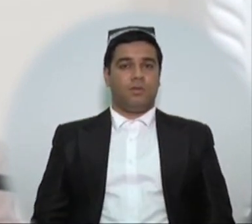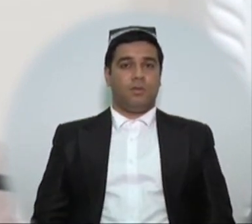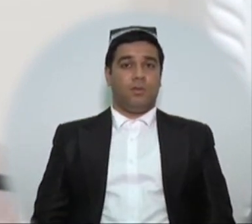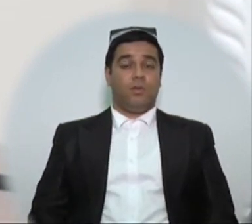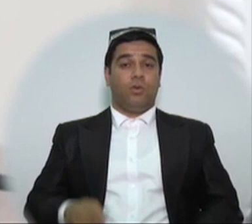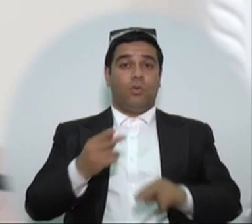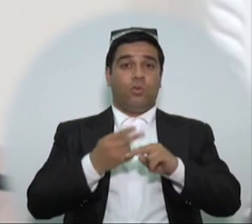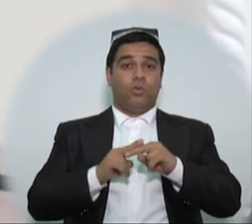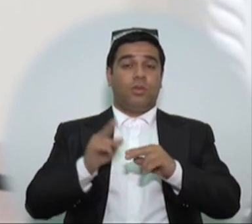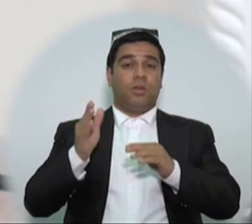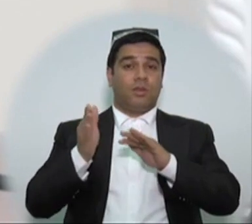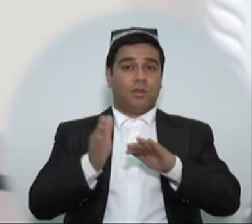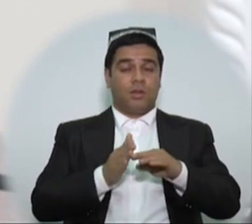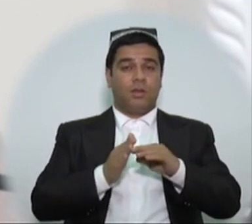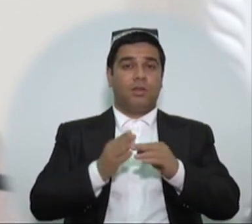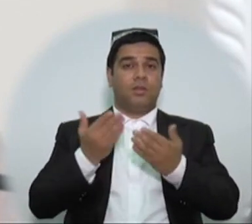Mana undan keyingi kelgan